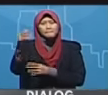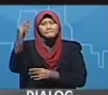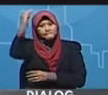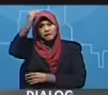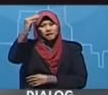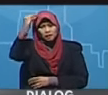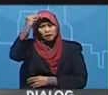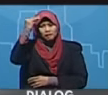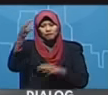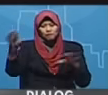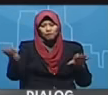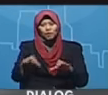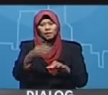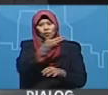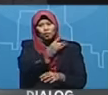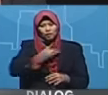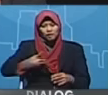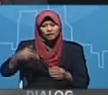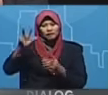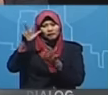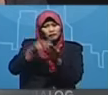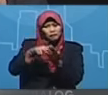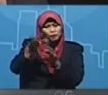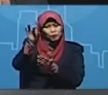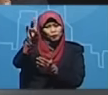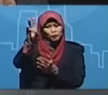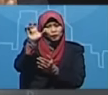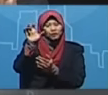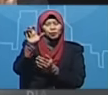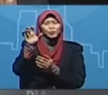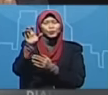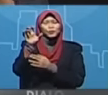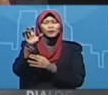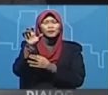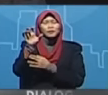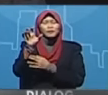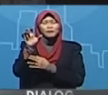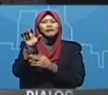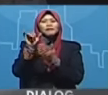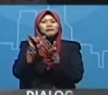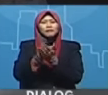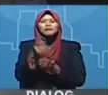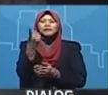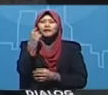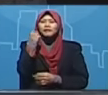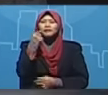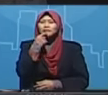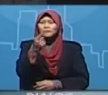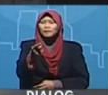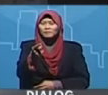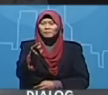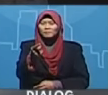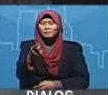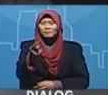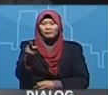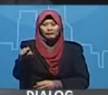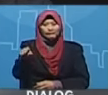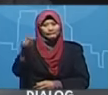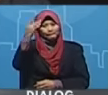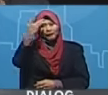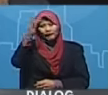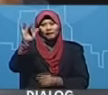Madinah melaksanakan umrah dengan package 3,700. Yeah. Dan ini yang saya sebutkan tadi, modus operandi ni mereka ni pandai